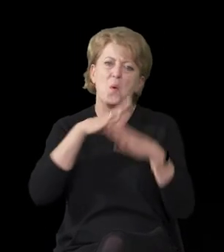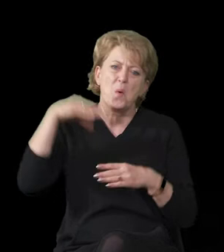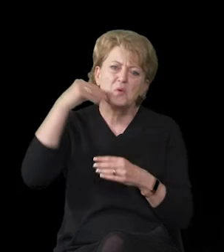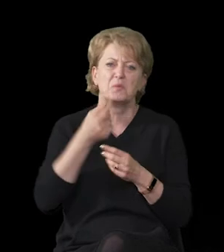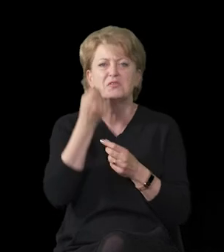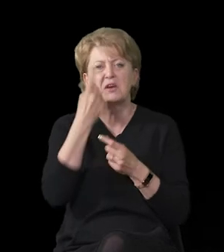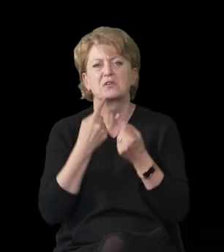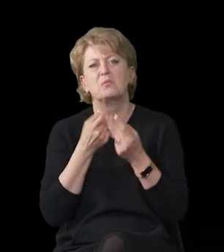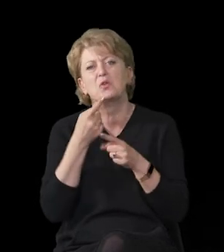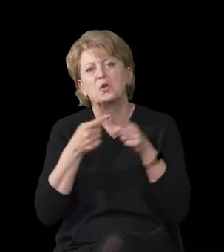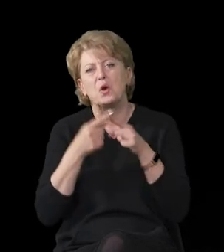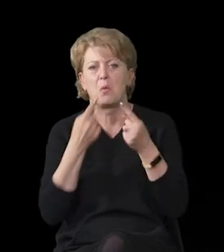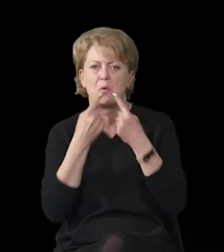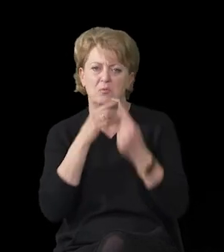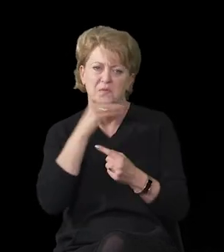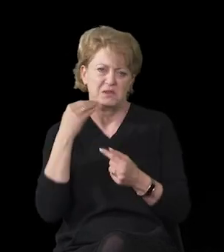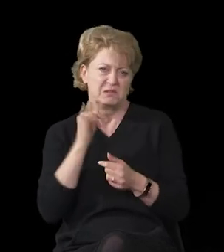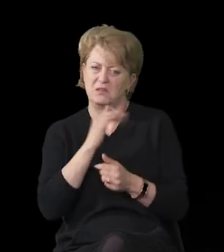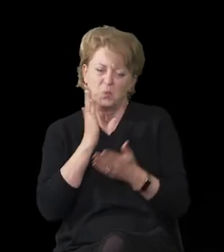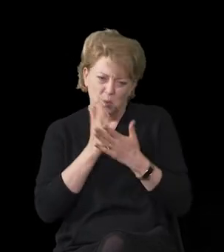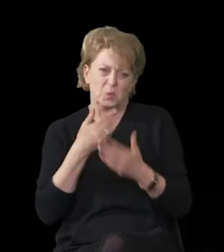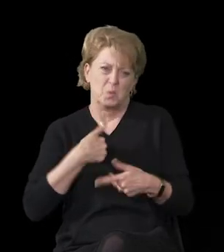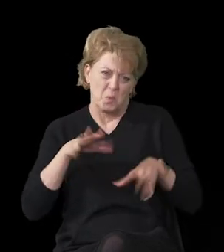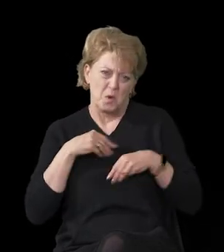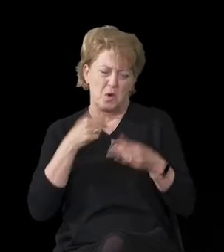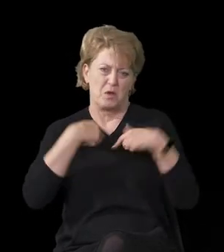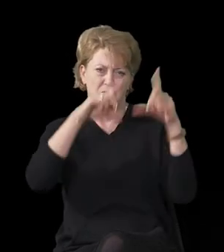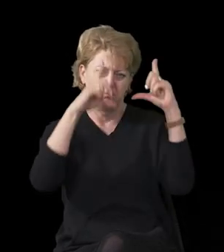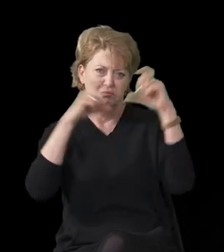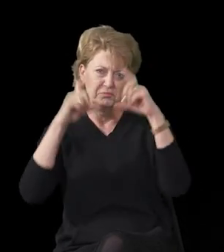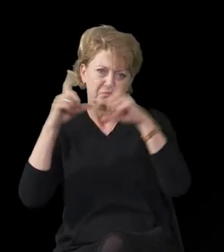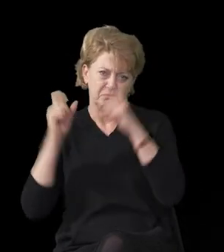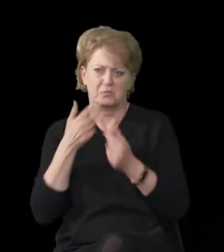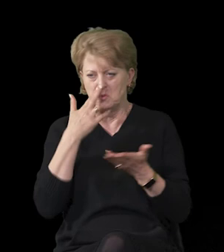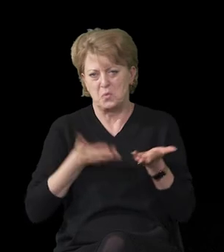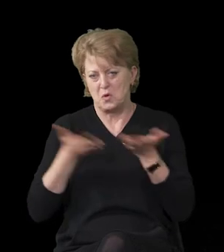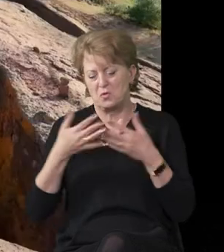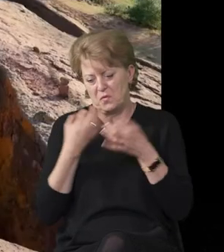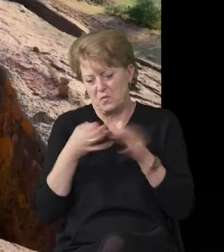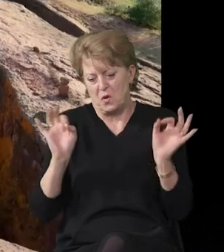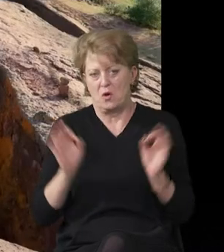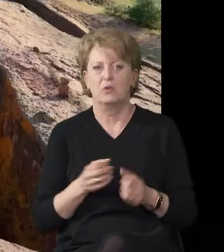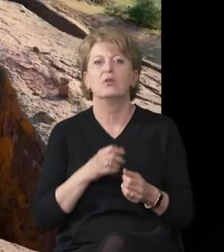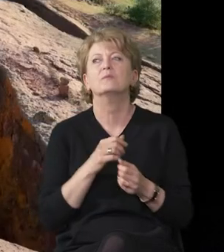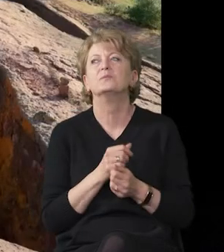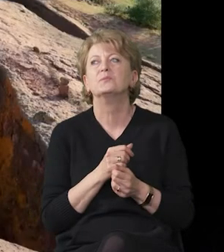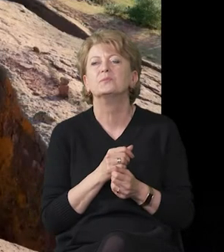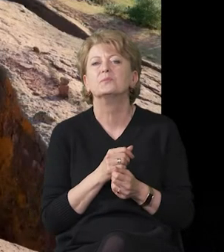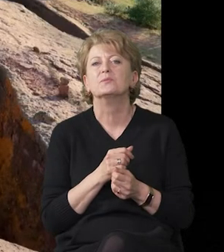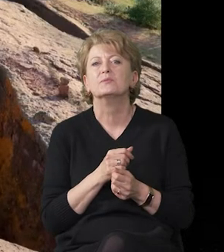słów, wystarczyło to, aby z tymi ludźmi się po prostu spotkać, no i sfotografować